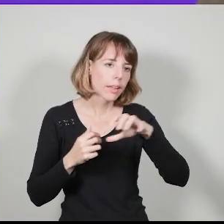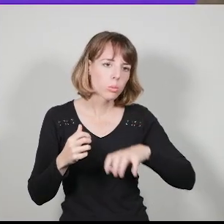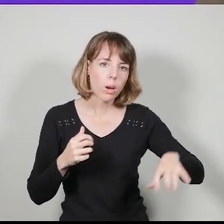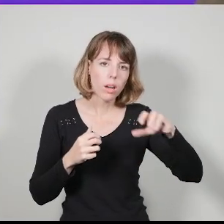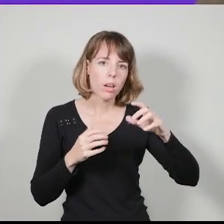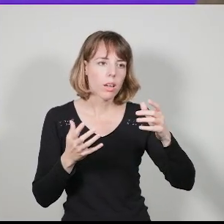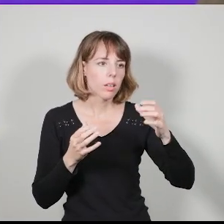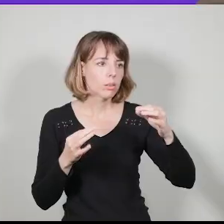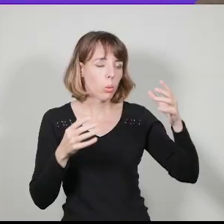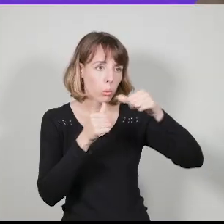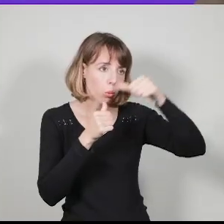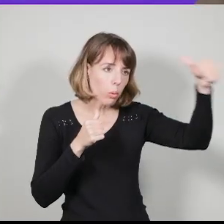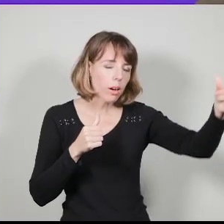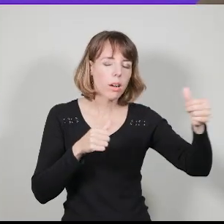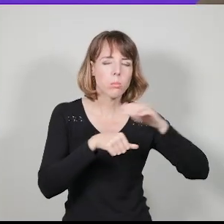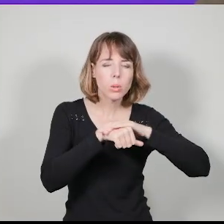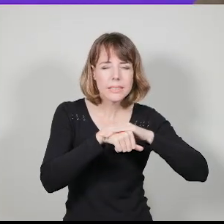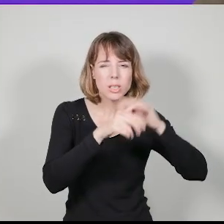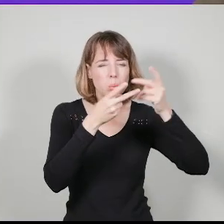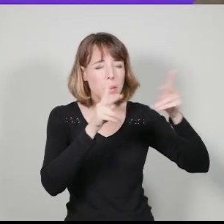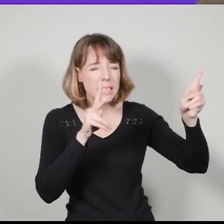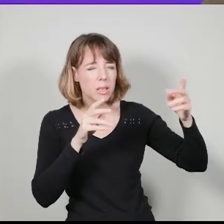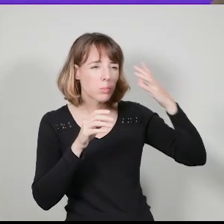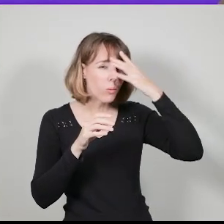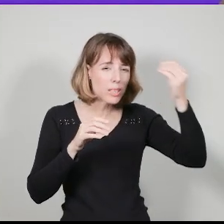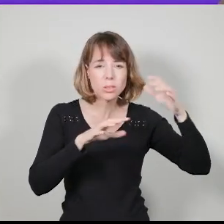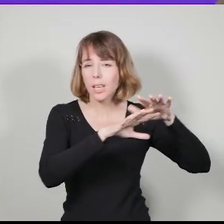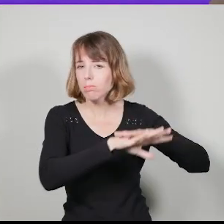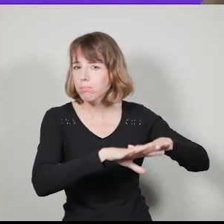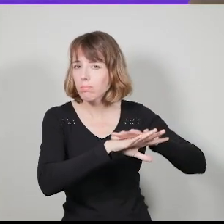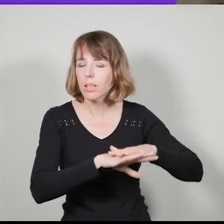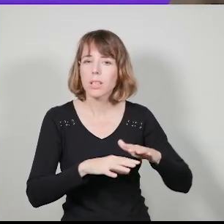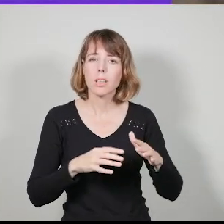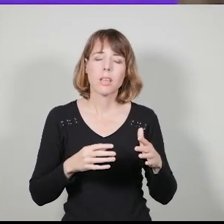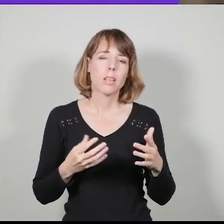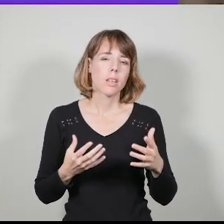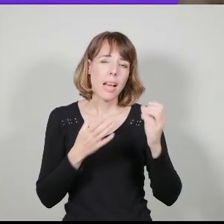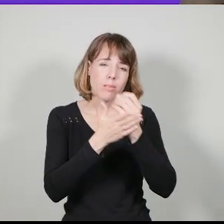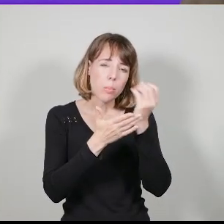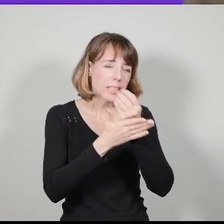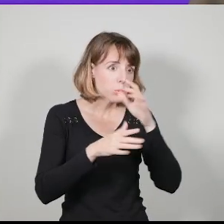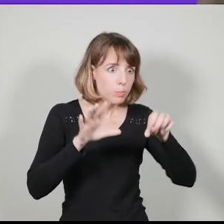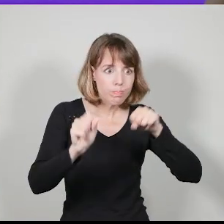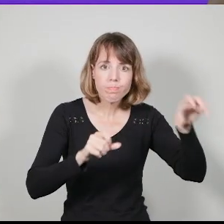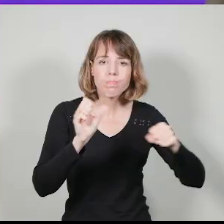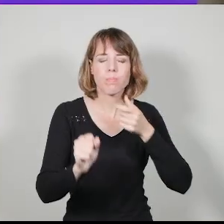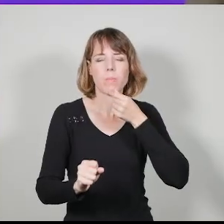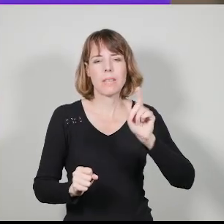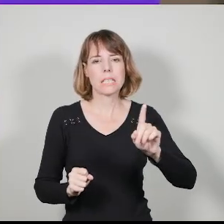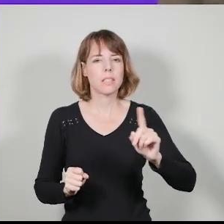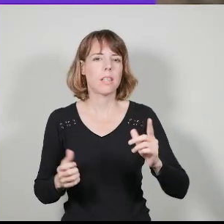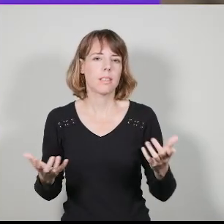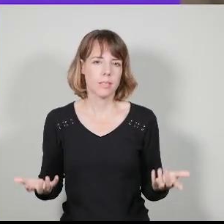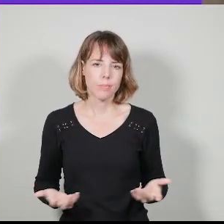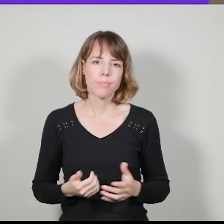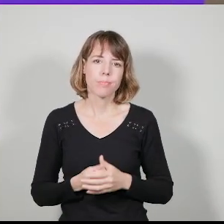politique publique et aux professionnels. C'est aussi dans la distance informationnelle, etc. Et donc ça, c'est